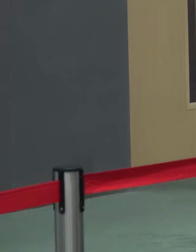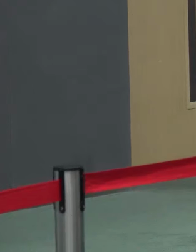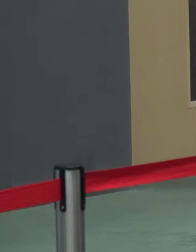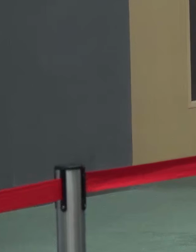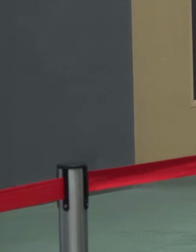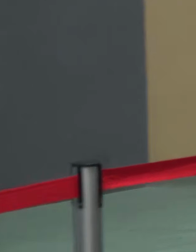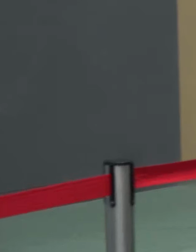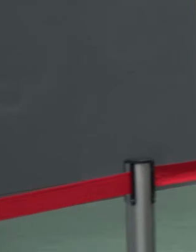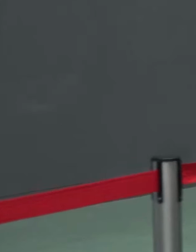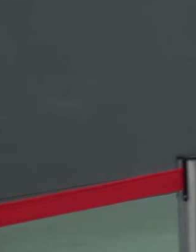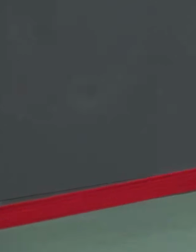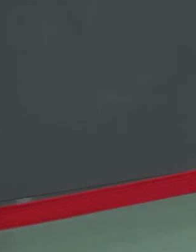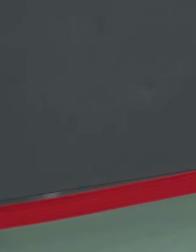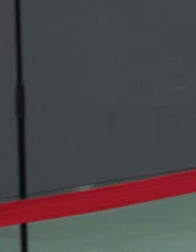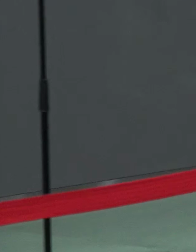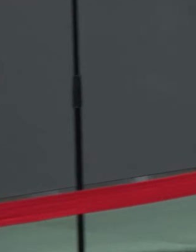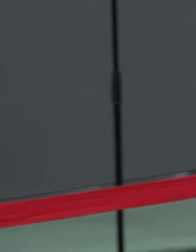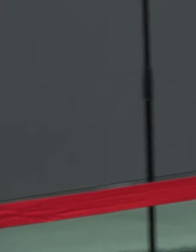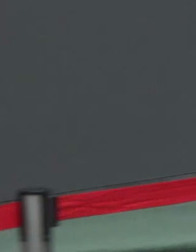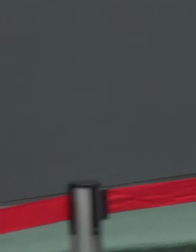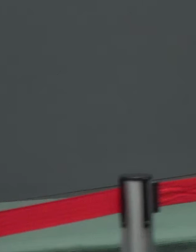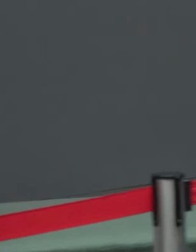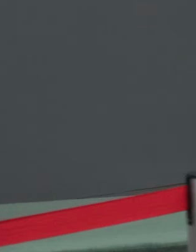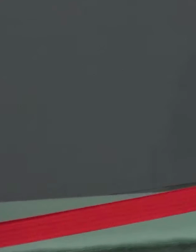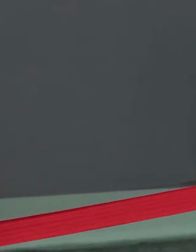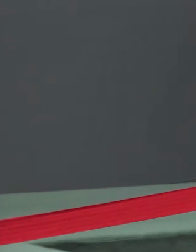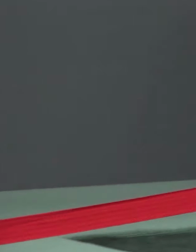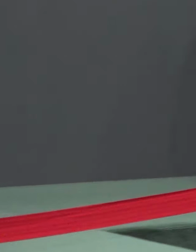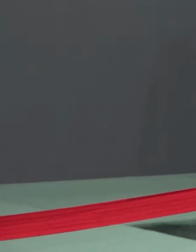詞 、